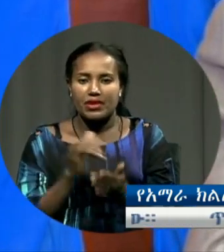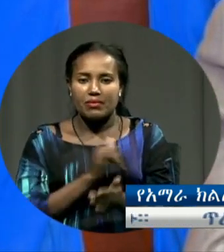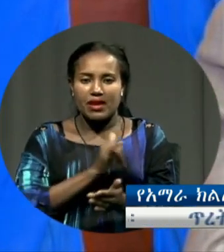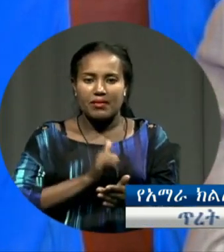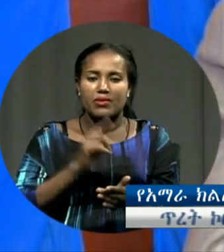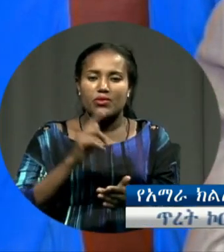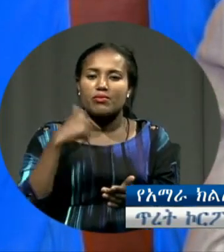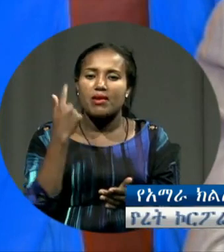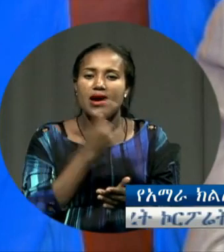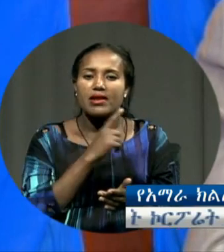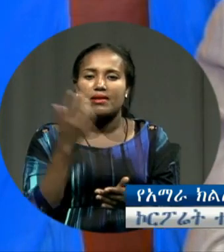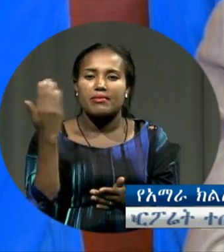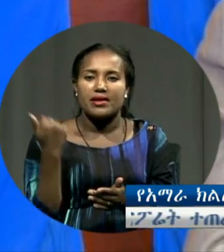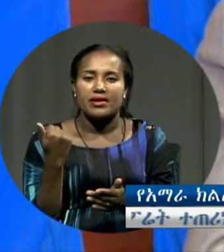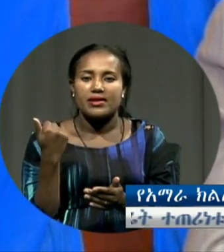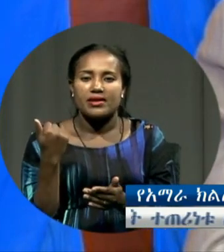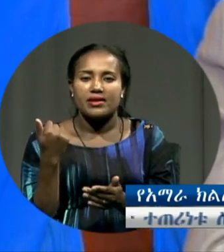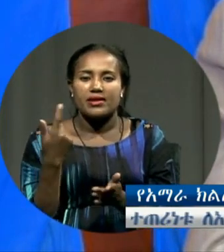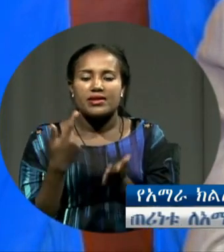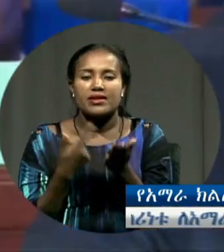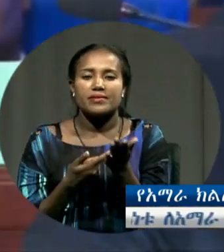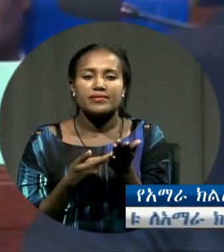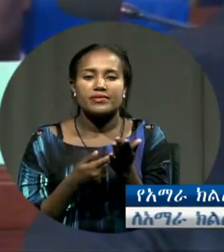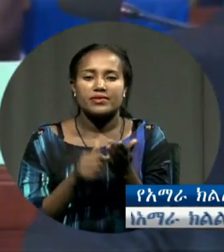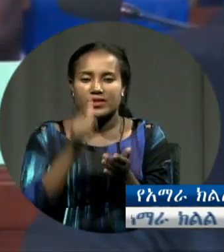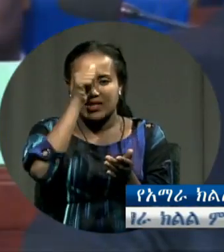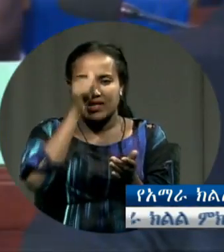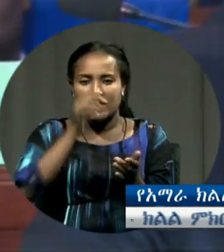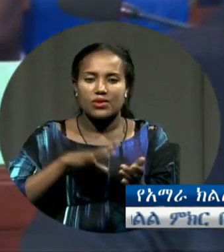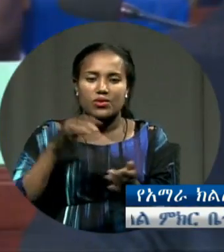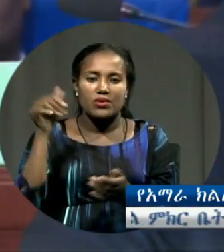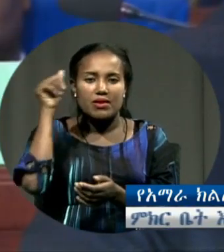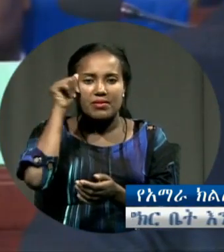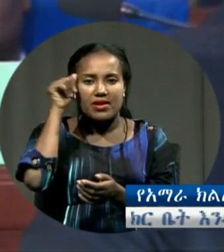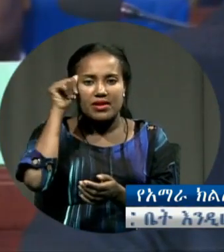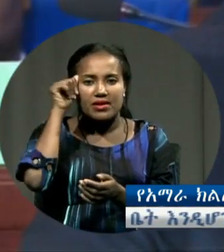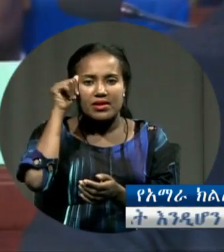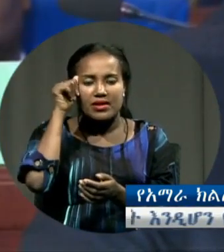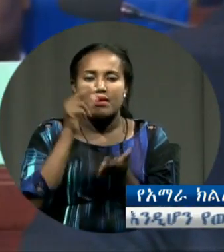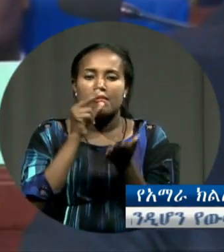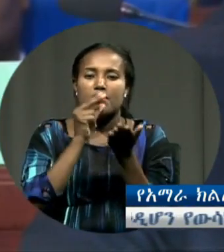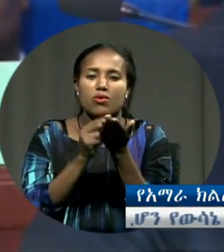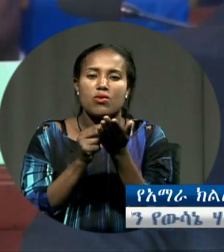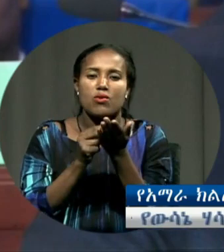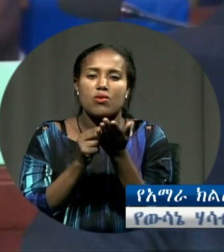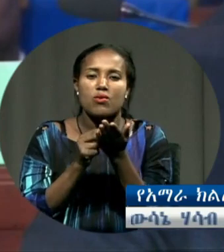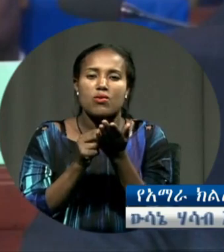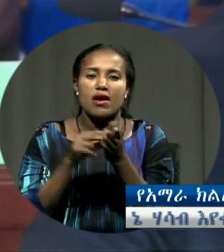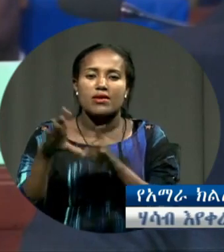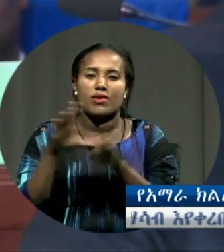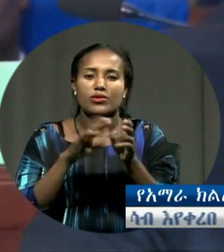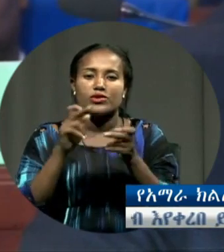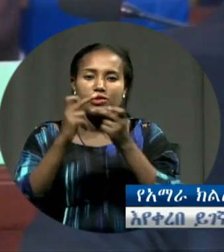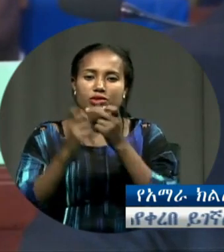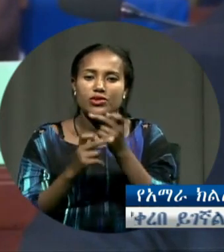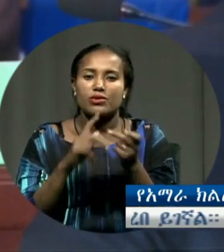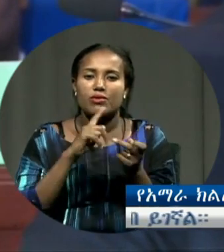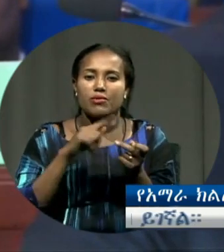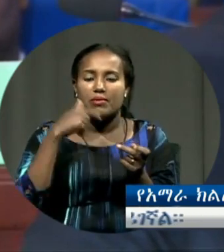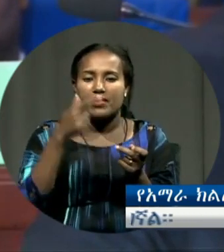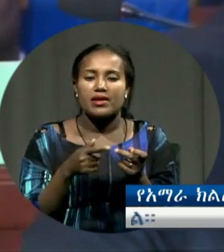ባለቤቱስ ማን ነበር? እንግዲህ ይሄ አቶ አማረ የበጎ አድራጎት ድርጅት ነው የሚል